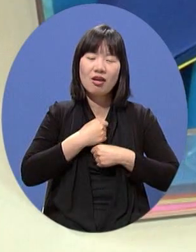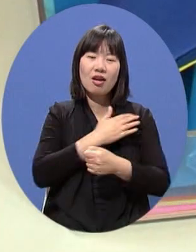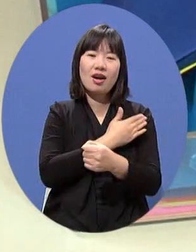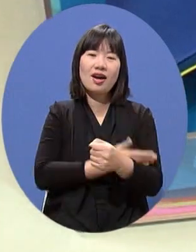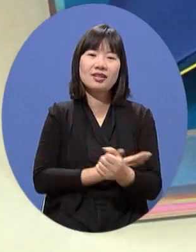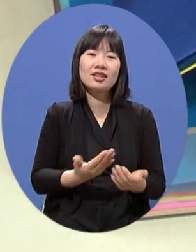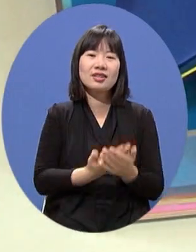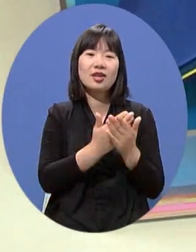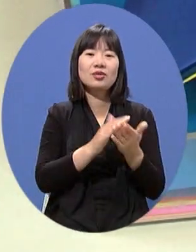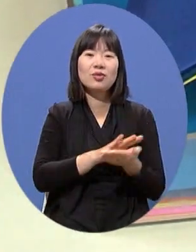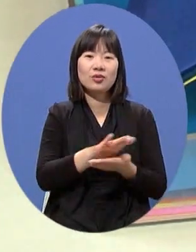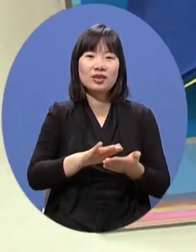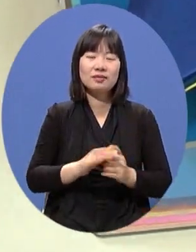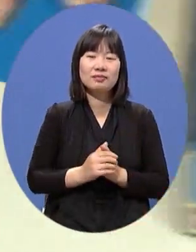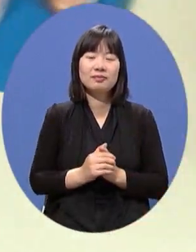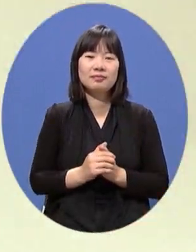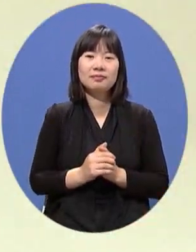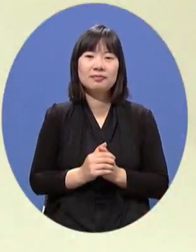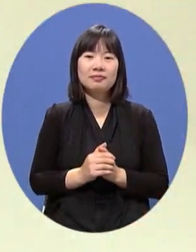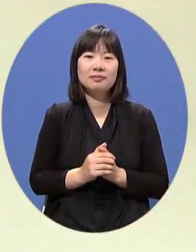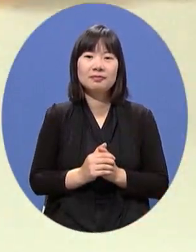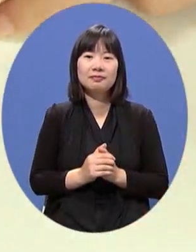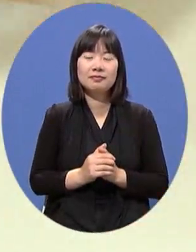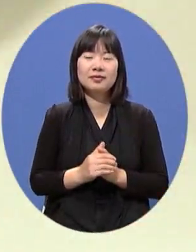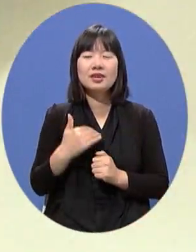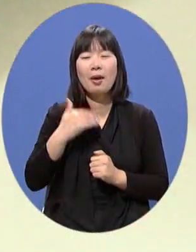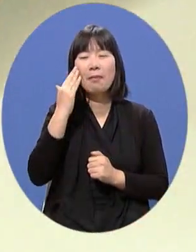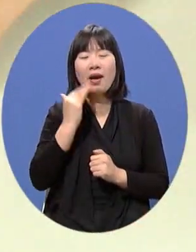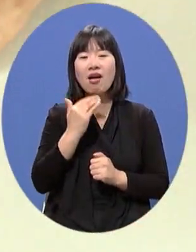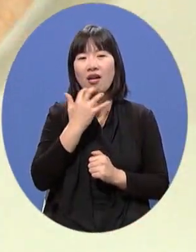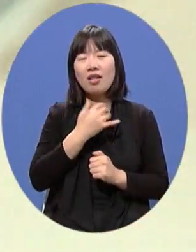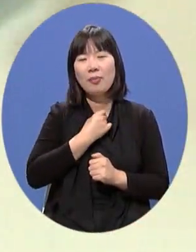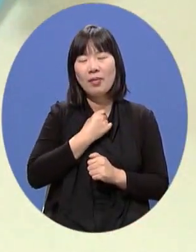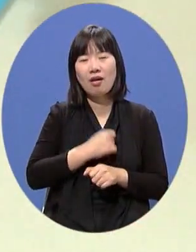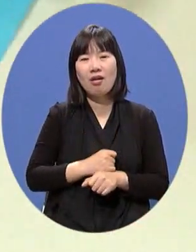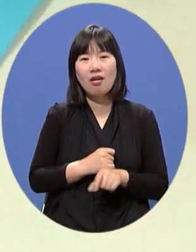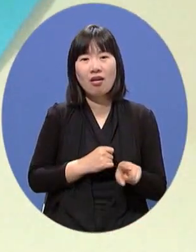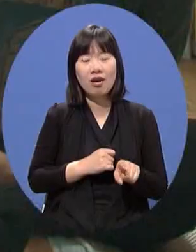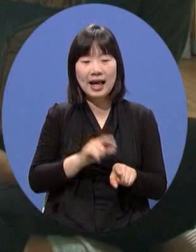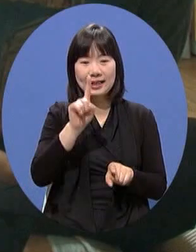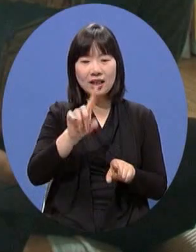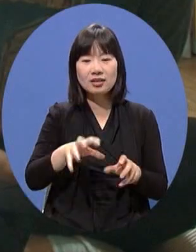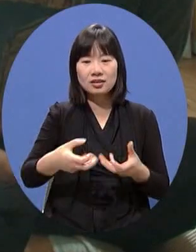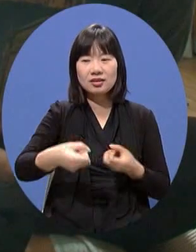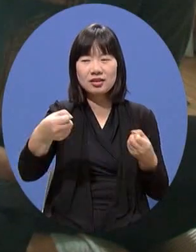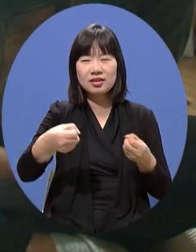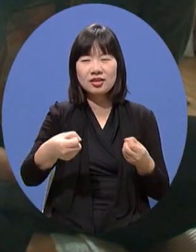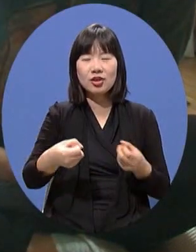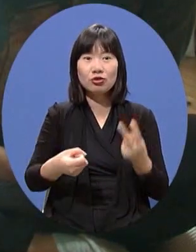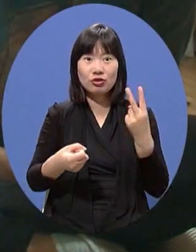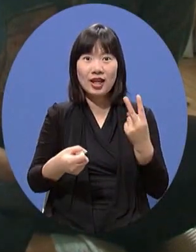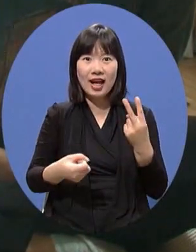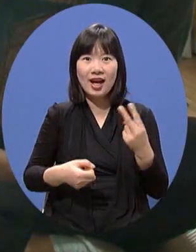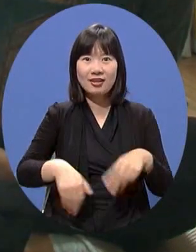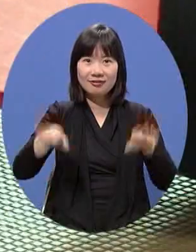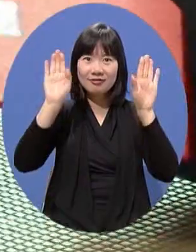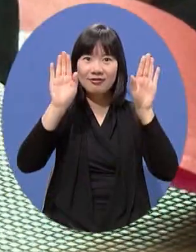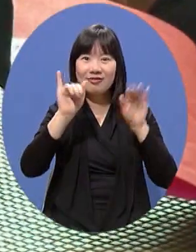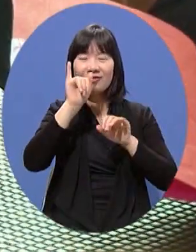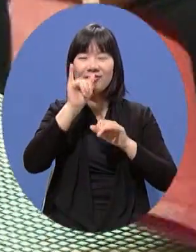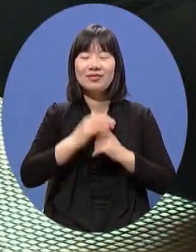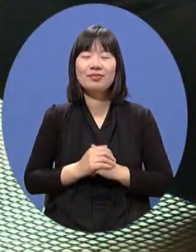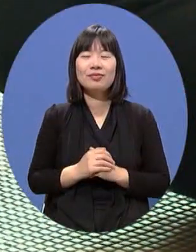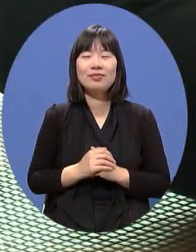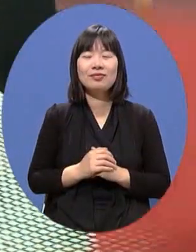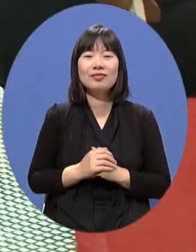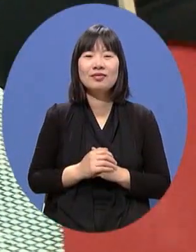파랑할래. 응? 아 그럼 아니야 하나씩만 할까? 둘 다 들어. 오.